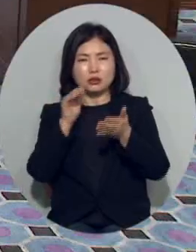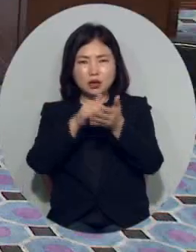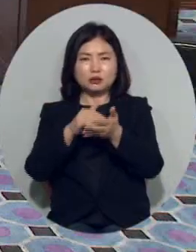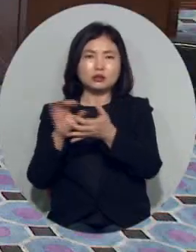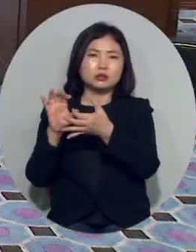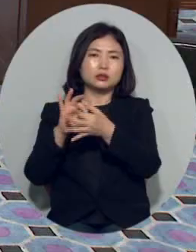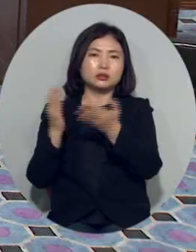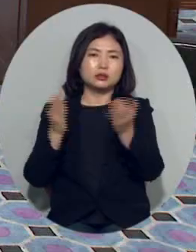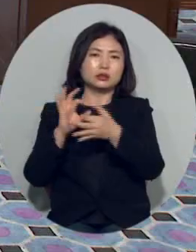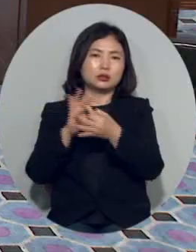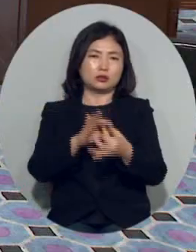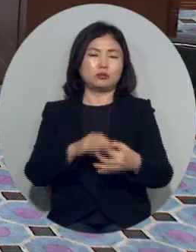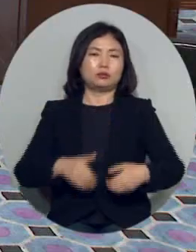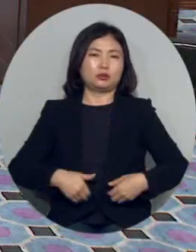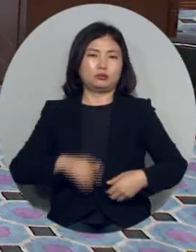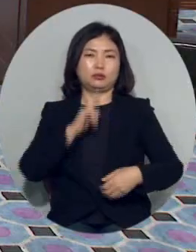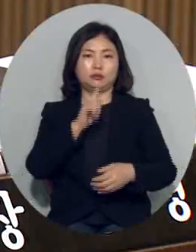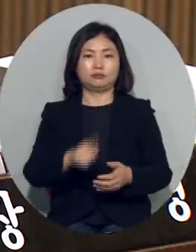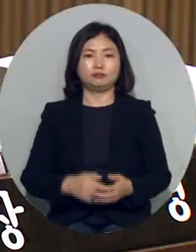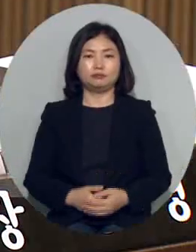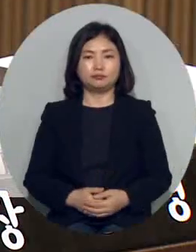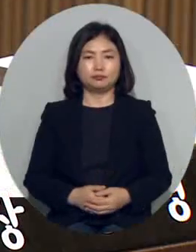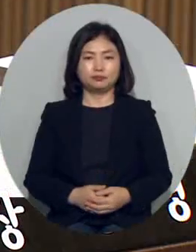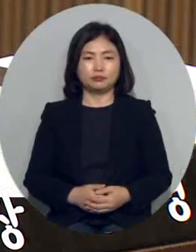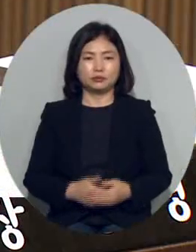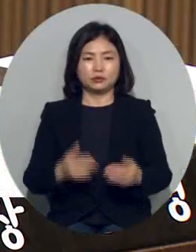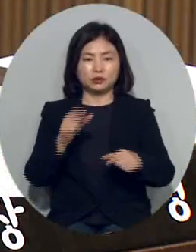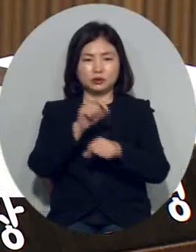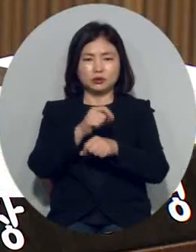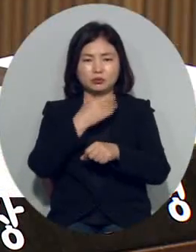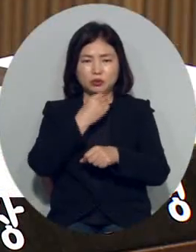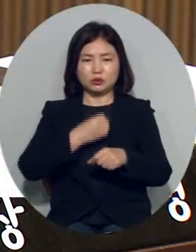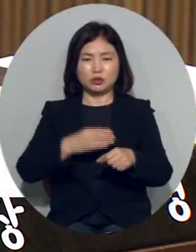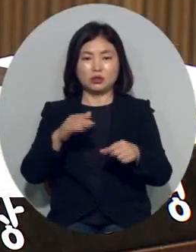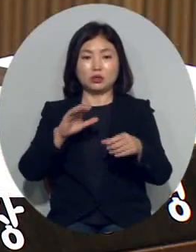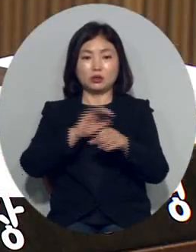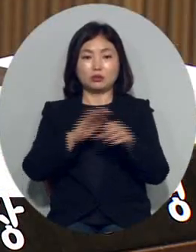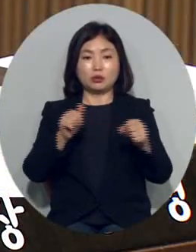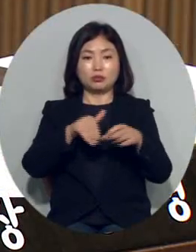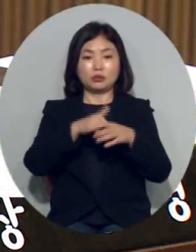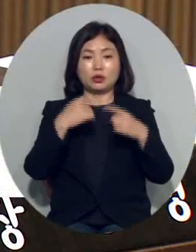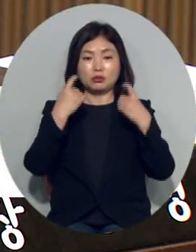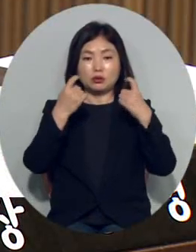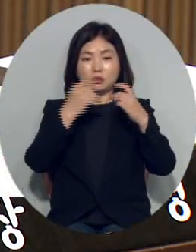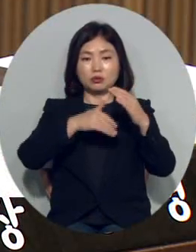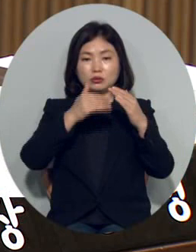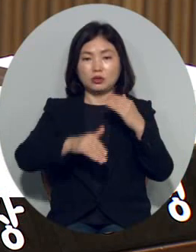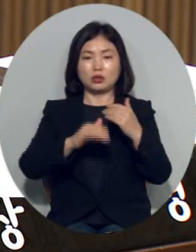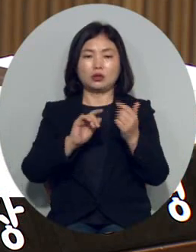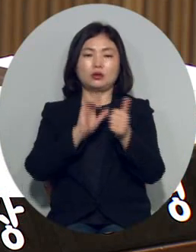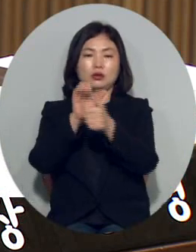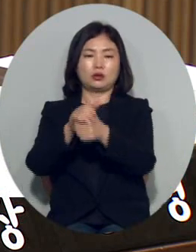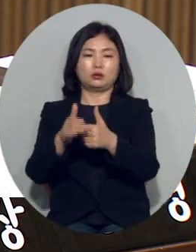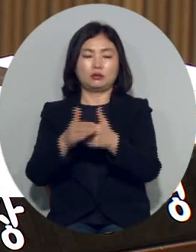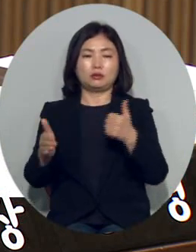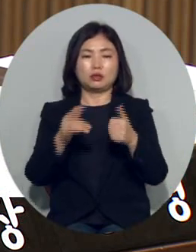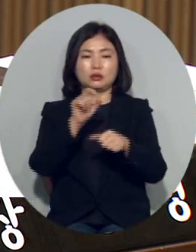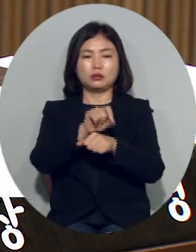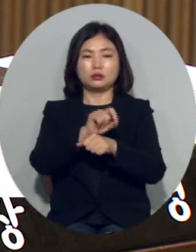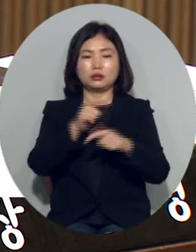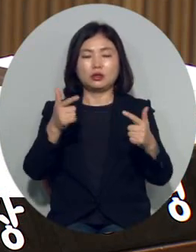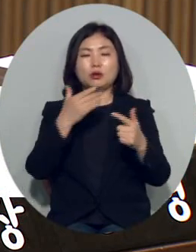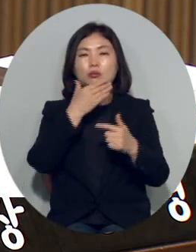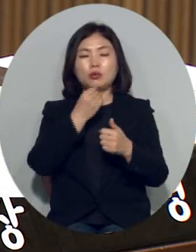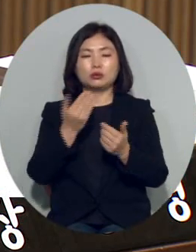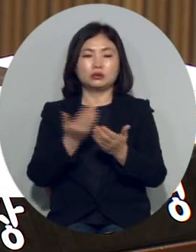지적이 나왔습니다. 직원들의 복지가 문화관광공사에서 수탁을 받음으로써 직원들에